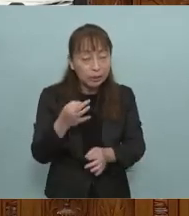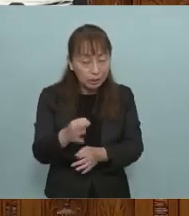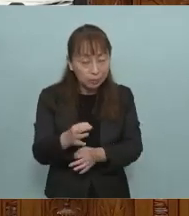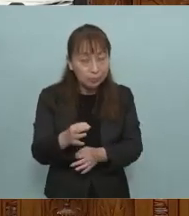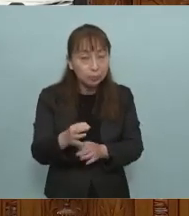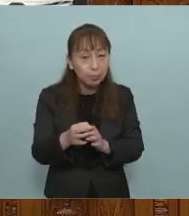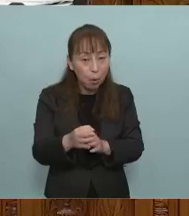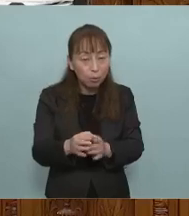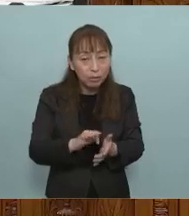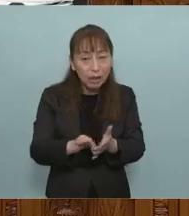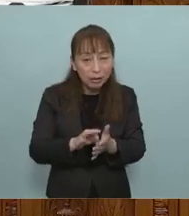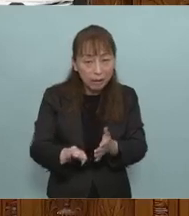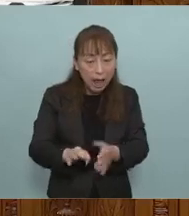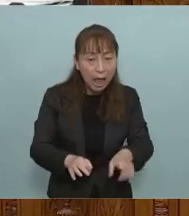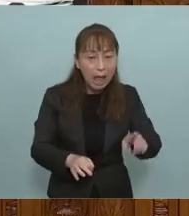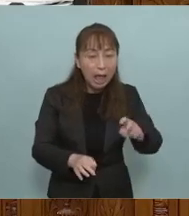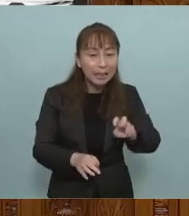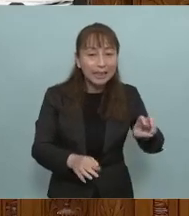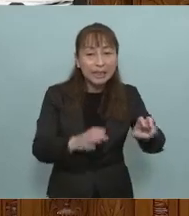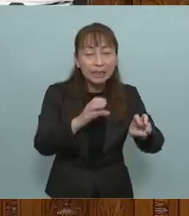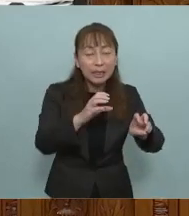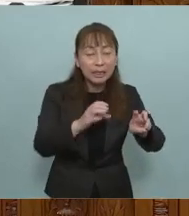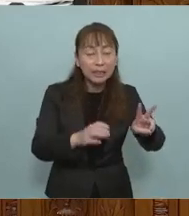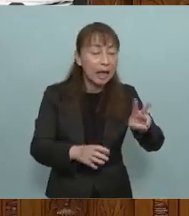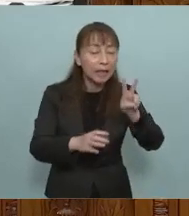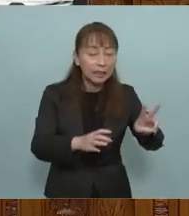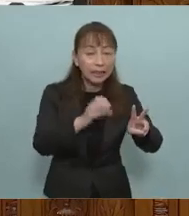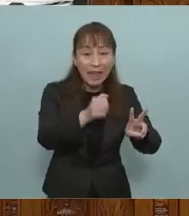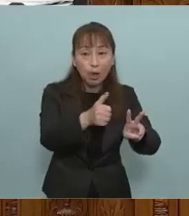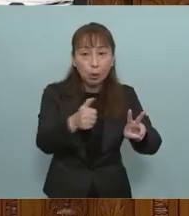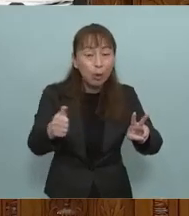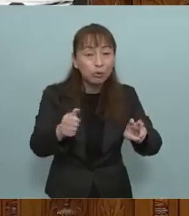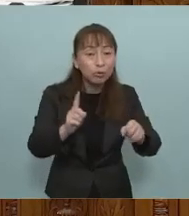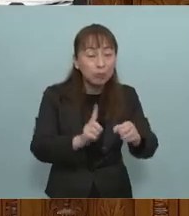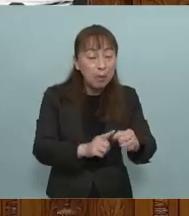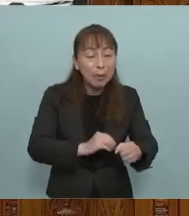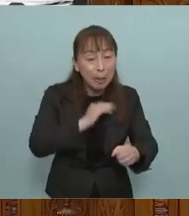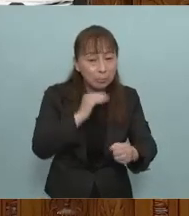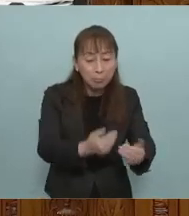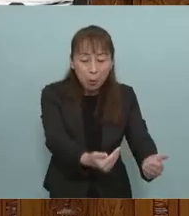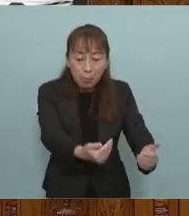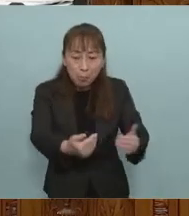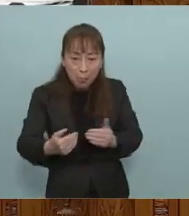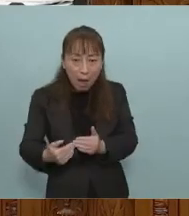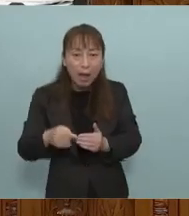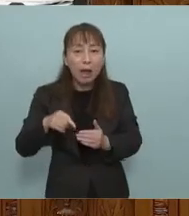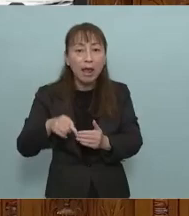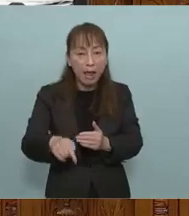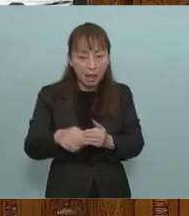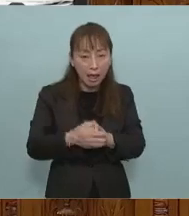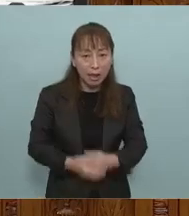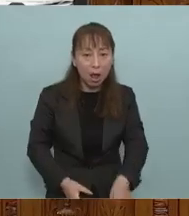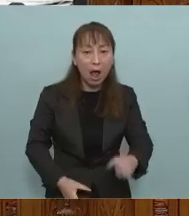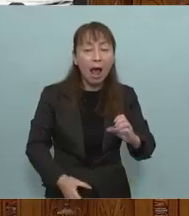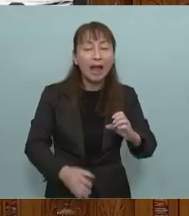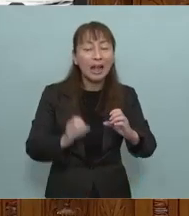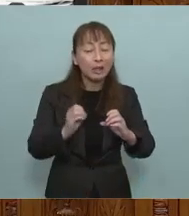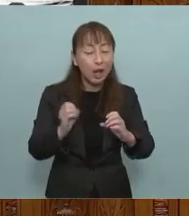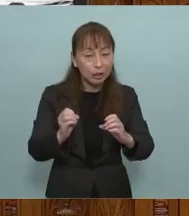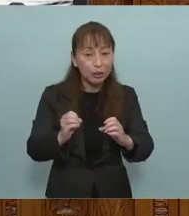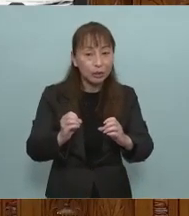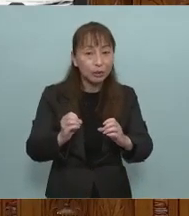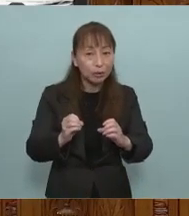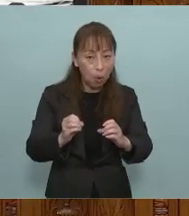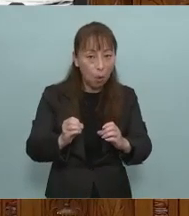なく前倒しでカーボンニュートラル達成を目指す脱炭素先行地域の創